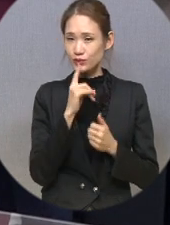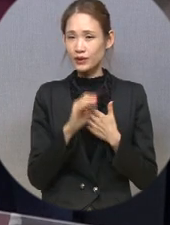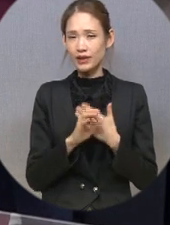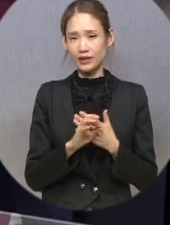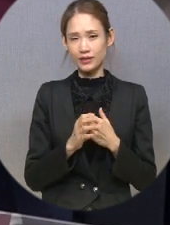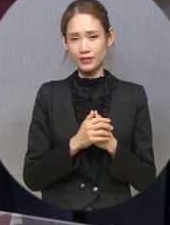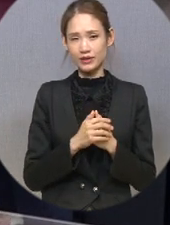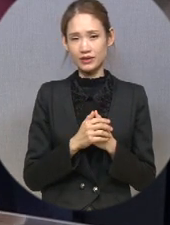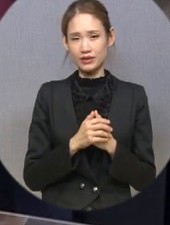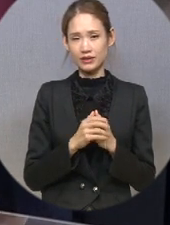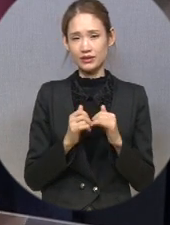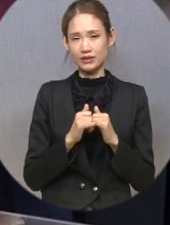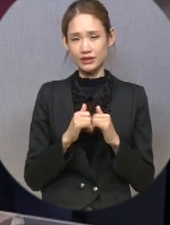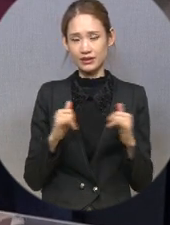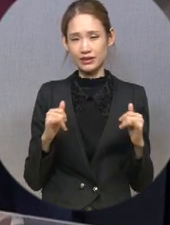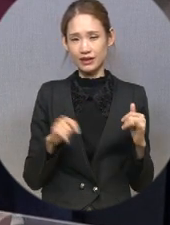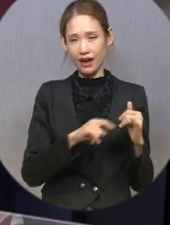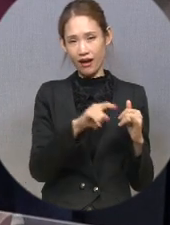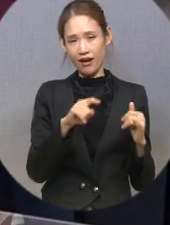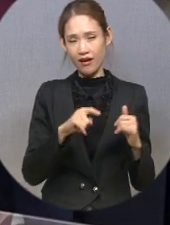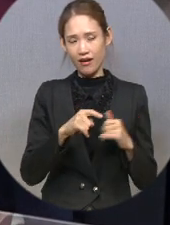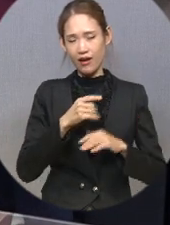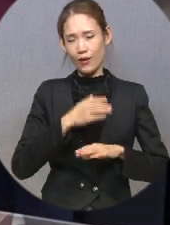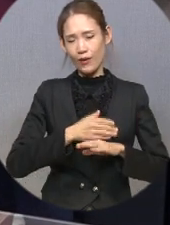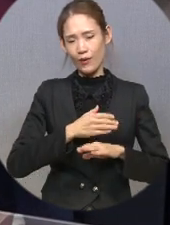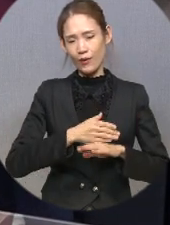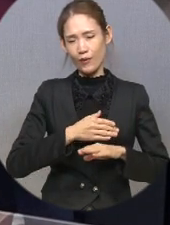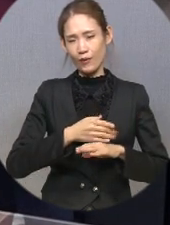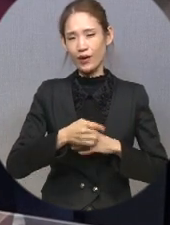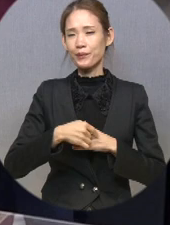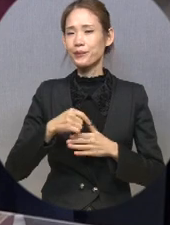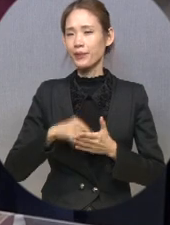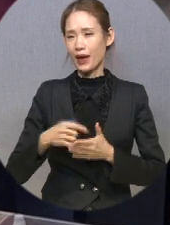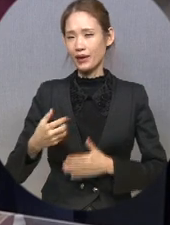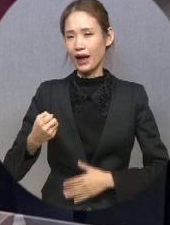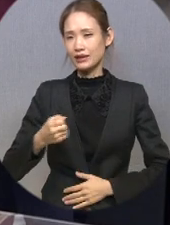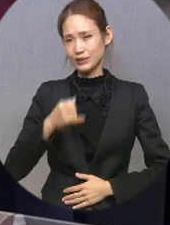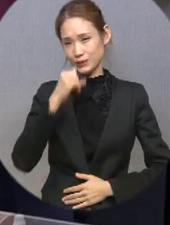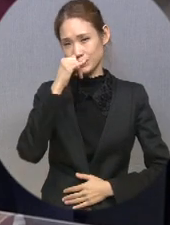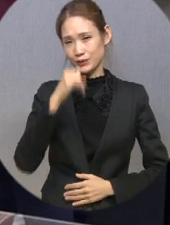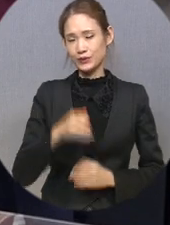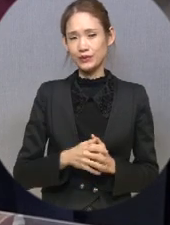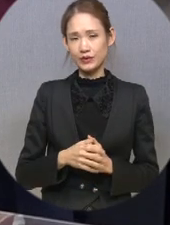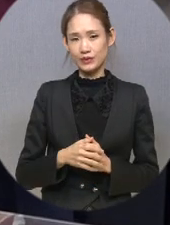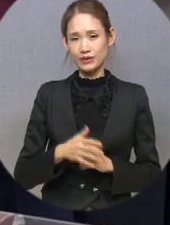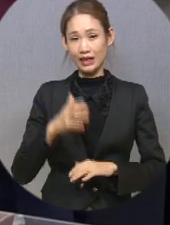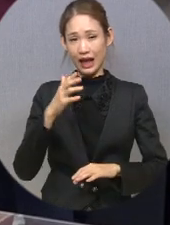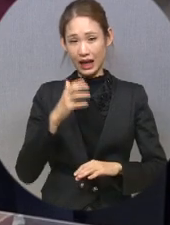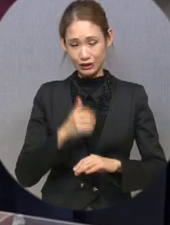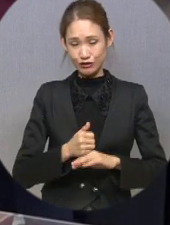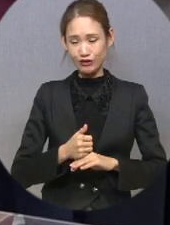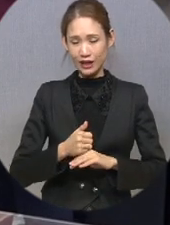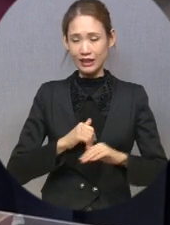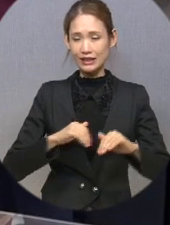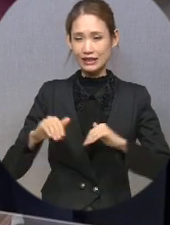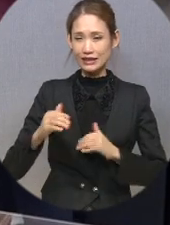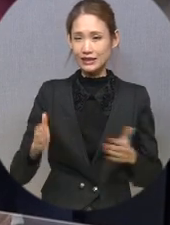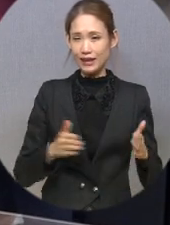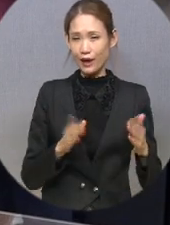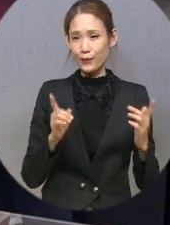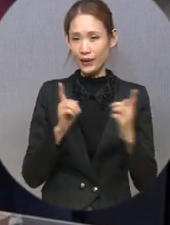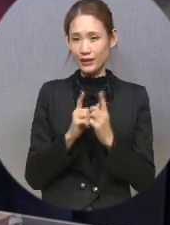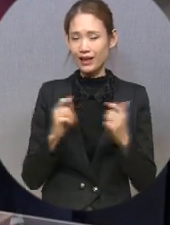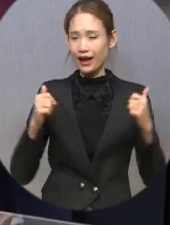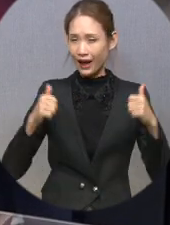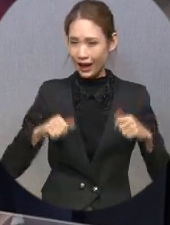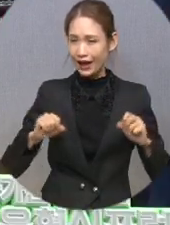친구는 인간적으로 선생님들에 대해서 고마운 마음을 가지게 되고 나중에 그래서 만나면 아유 선생님 안녕하세요 인사도 하는